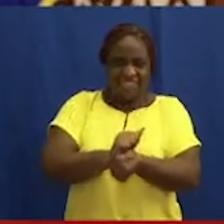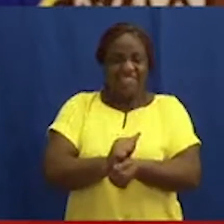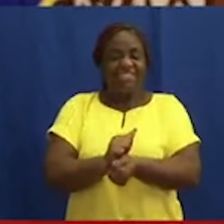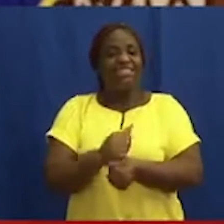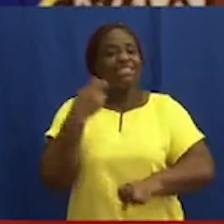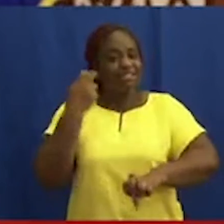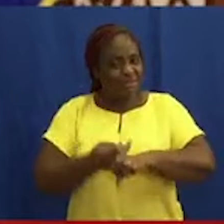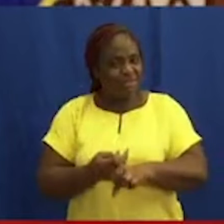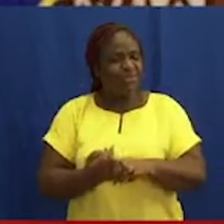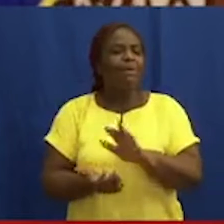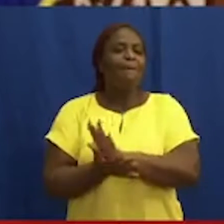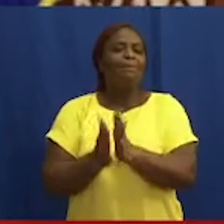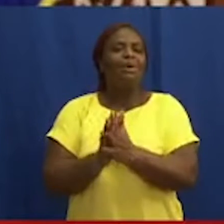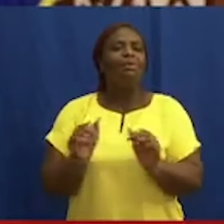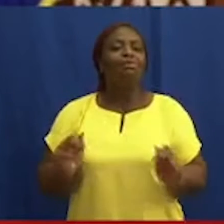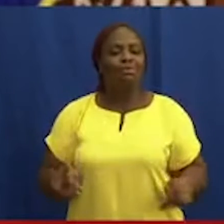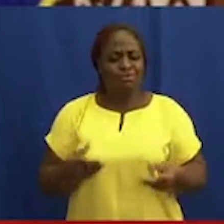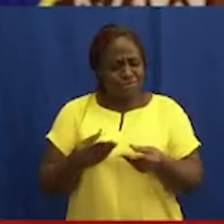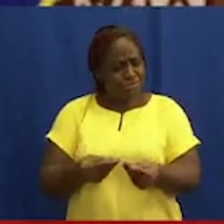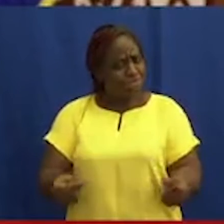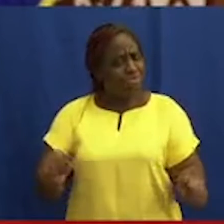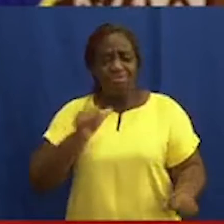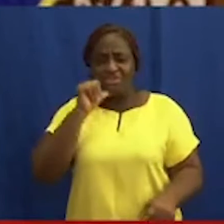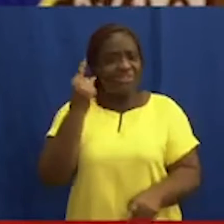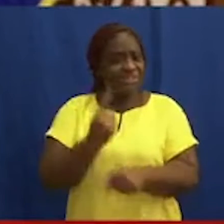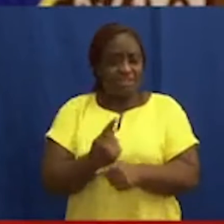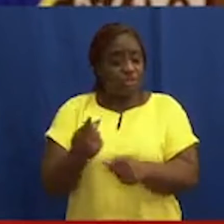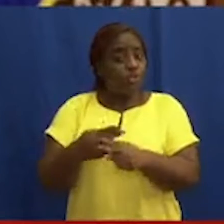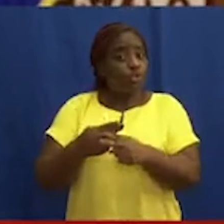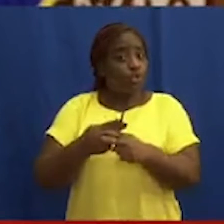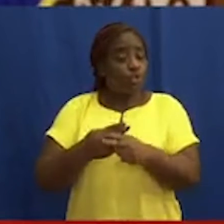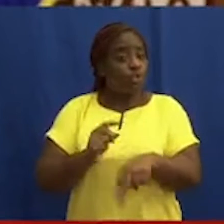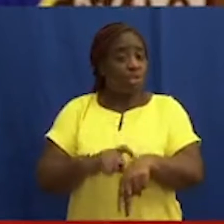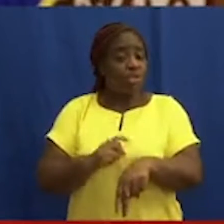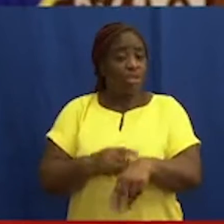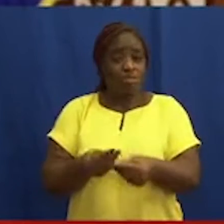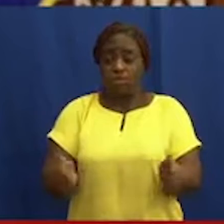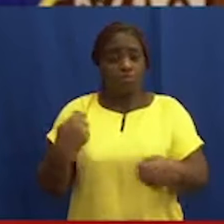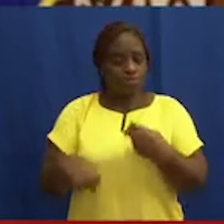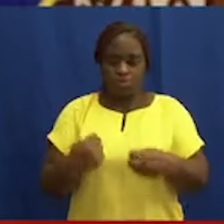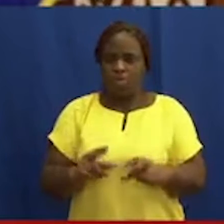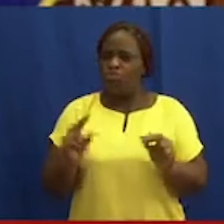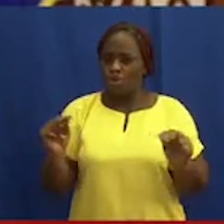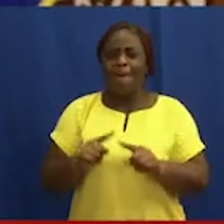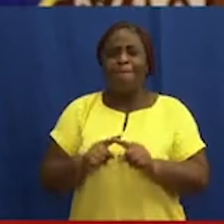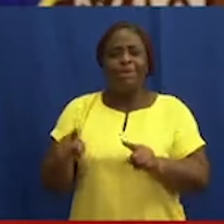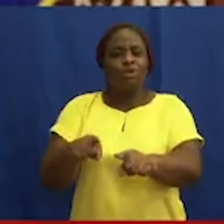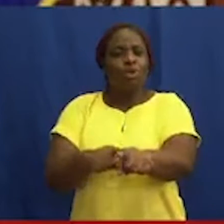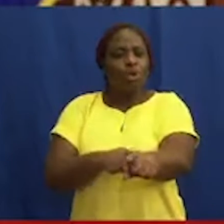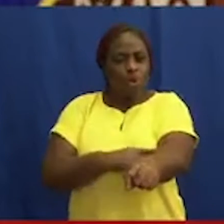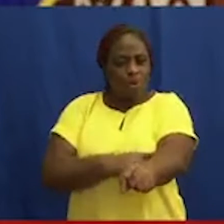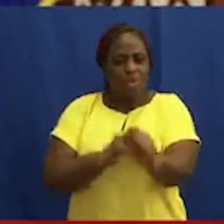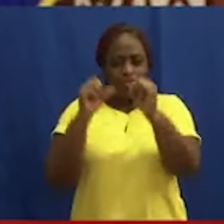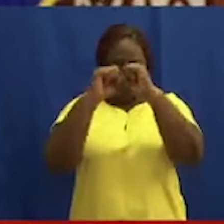a duk duniya duk inda suka shiga za su iya fafatawa. Muna kuma son mu rage ainihin gibi da